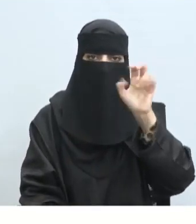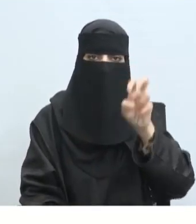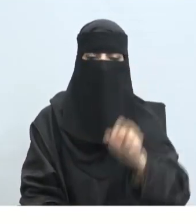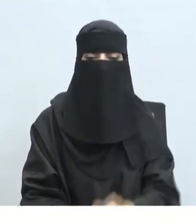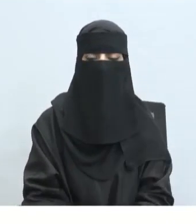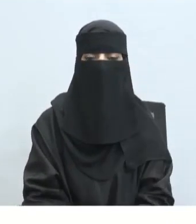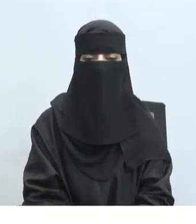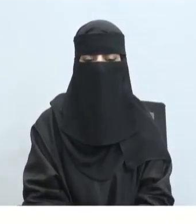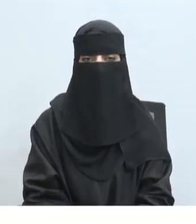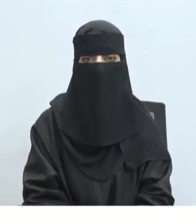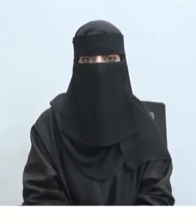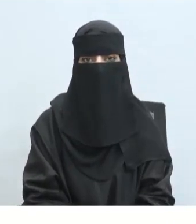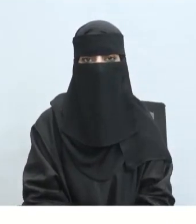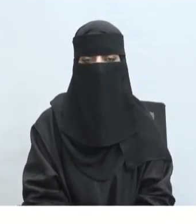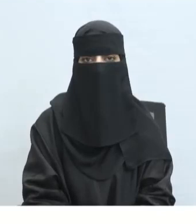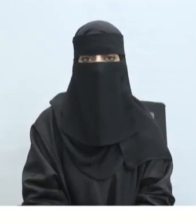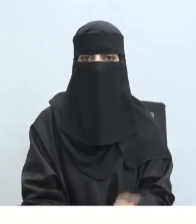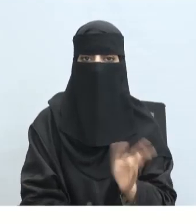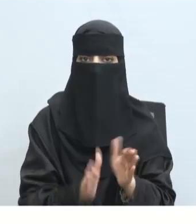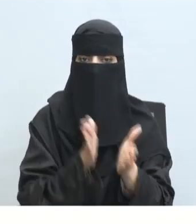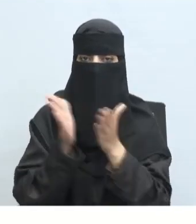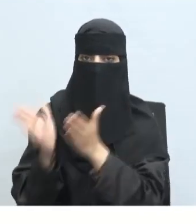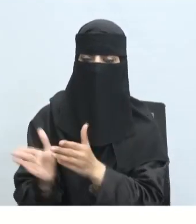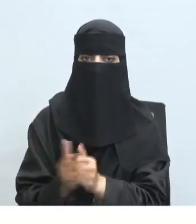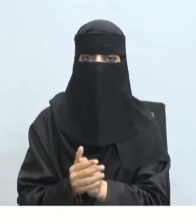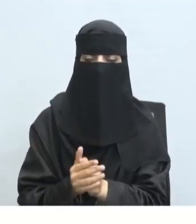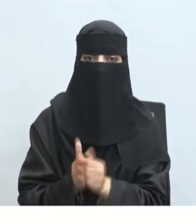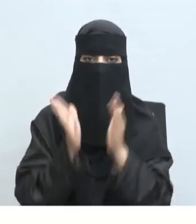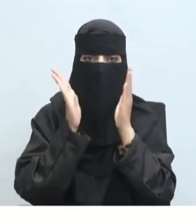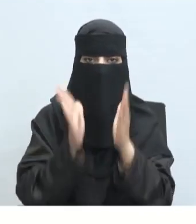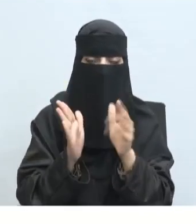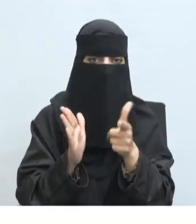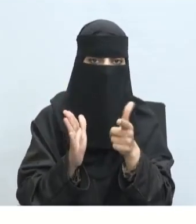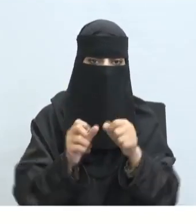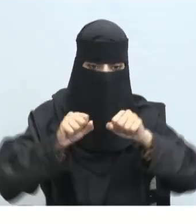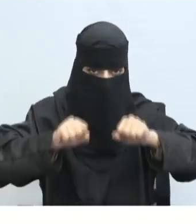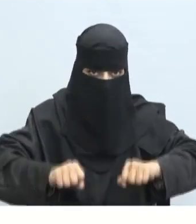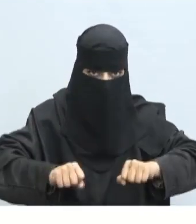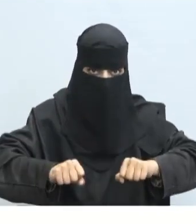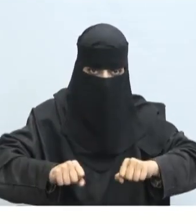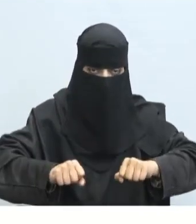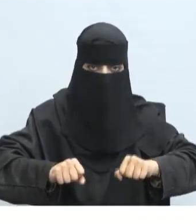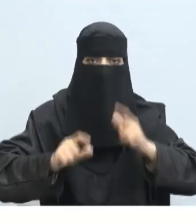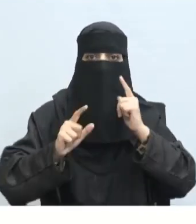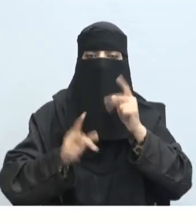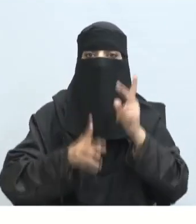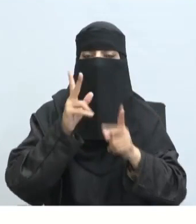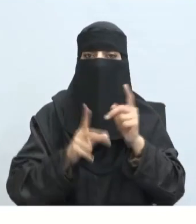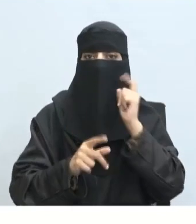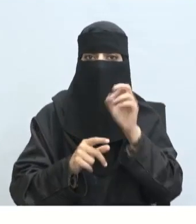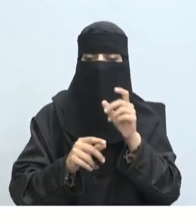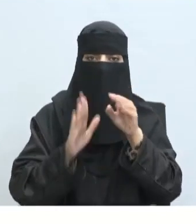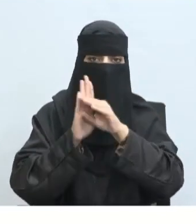المرجعيه بعد ذلك تحدثنا عن اطر اداره الفعاليه ذكرنا ان الاطر لابد ان نحدد